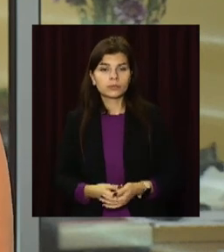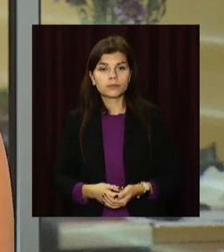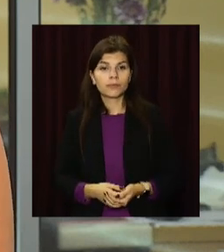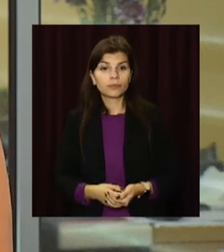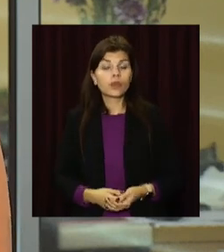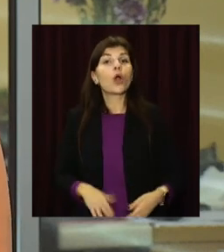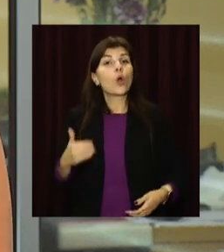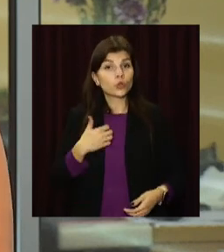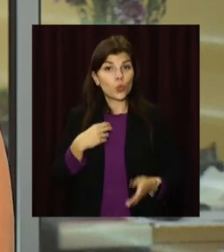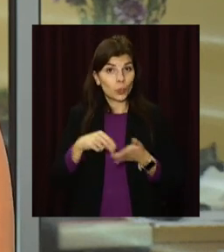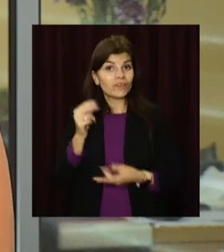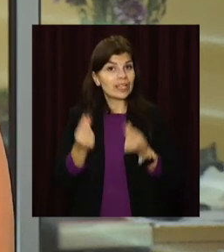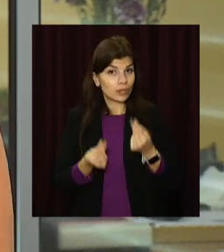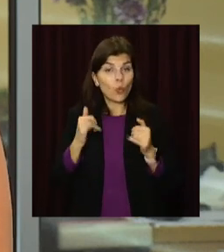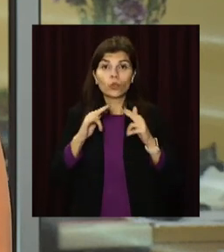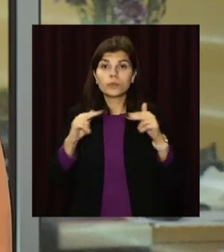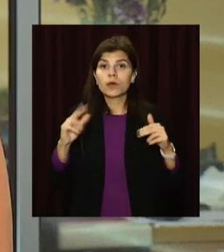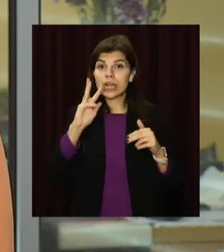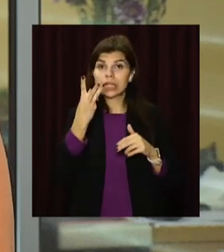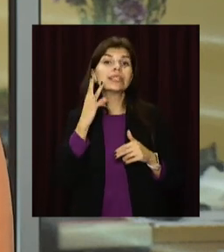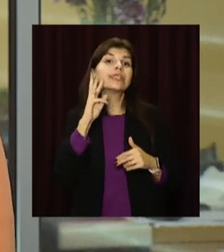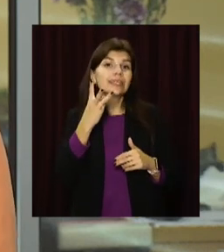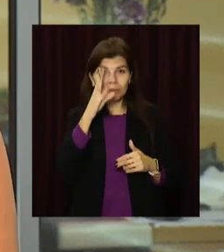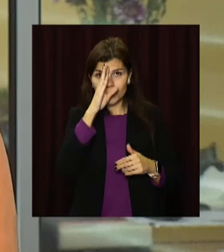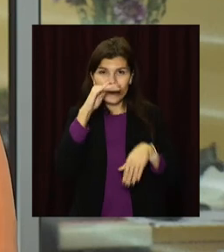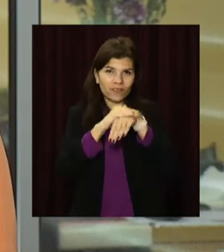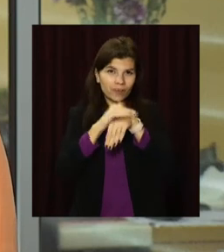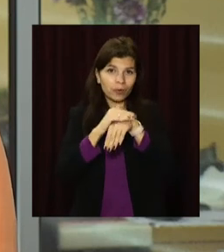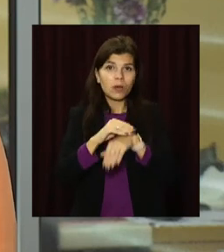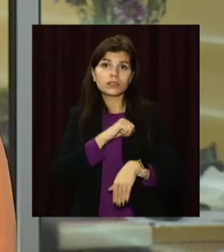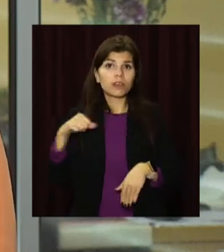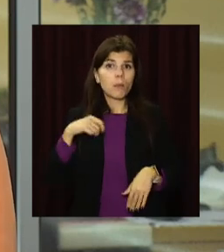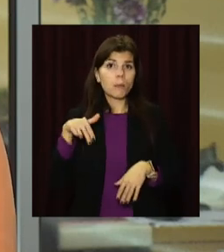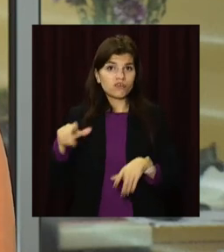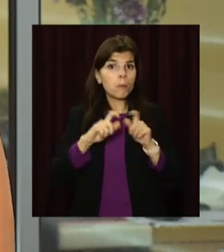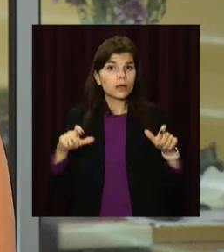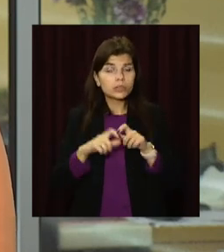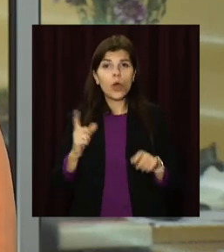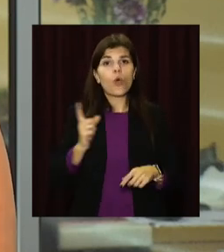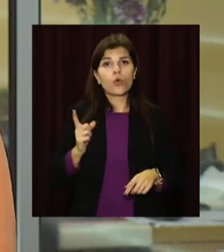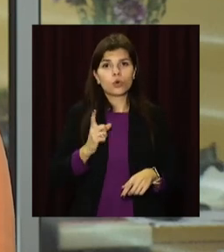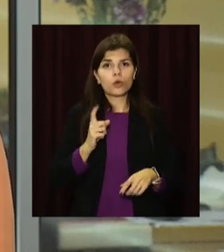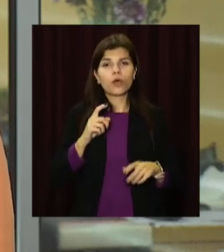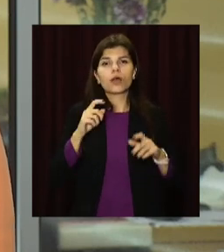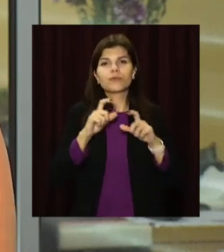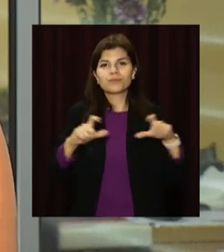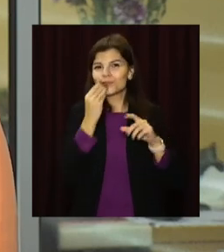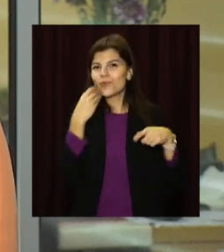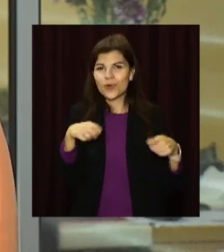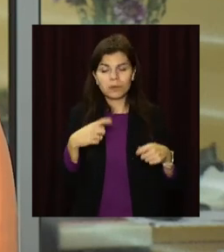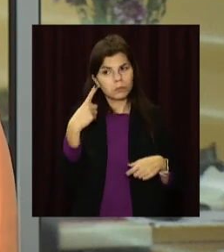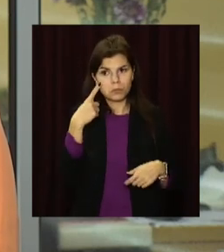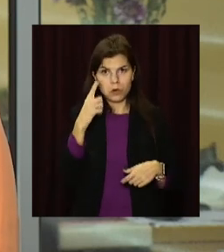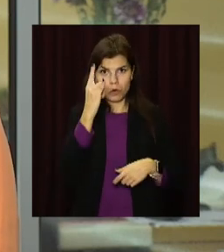Хотів купити іграшку. У Дніпрі трирічний хлопчик пізнього вечора сам пішов до магазину. Охоронці одного із супермаркетів